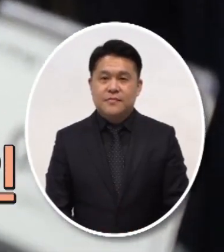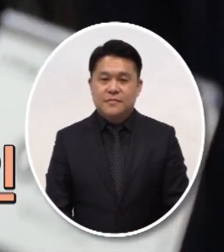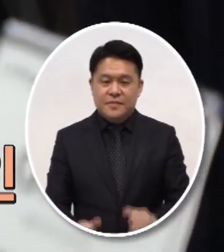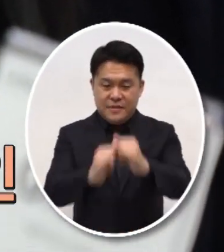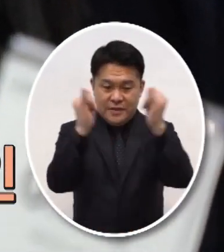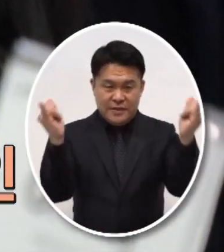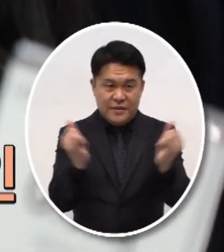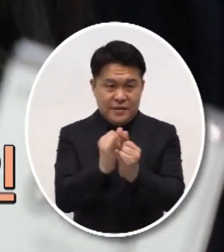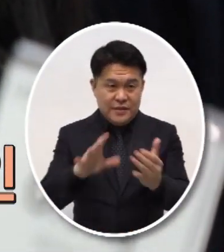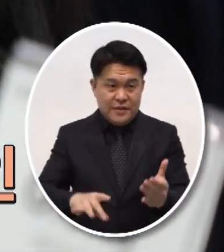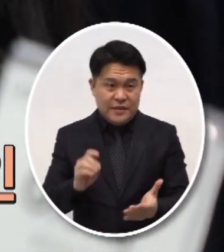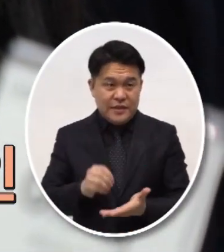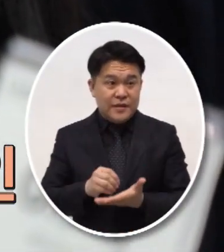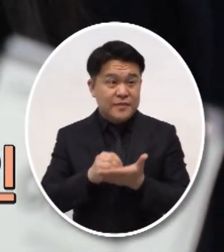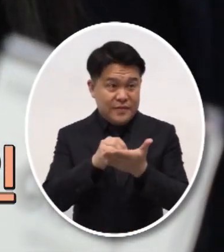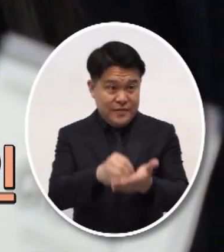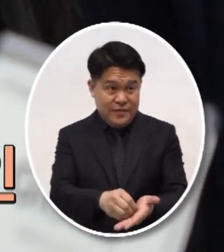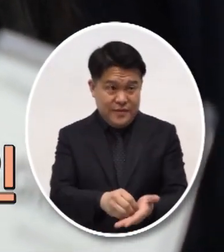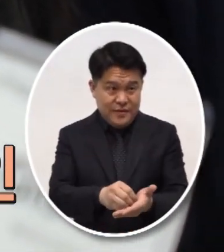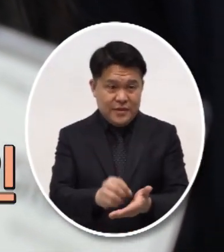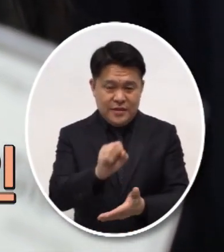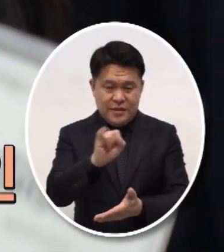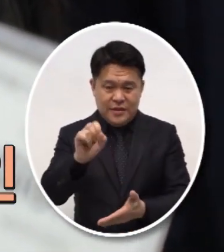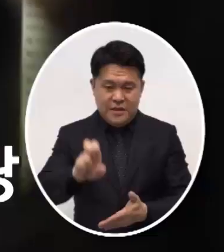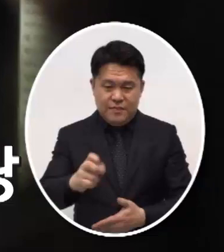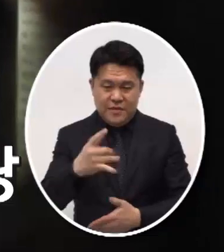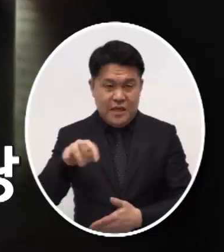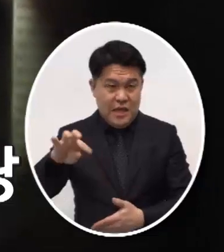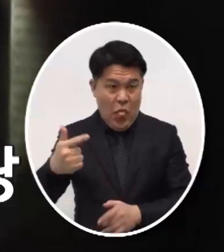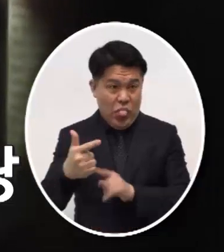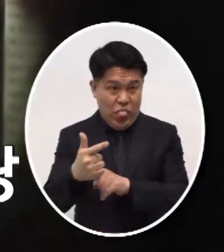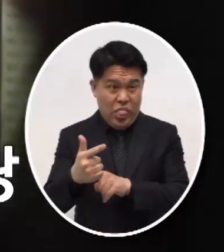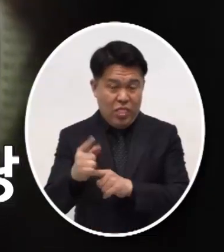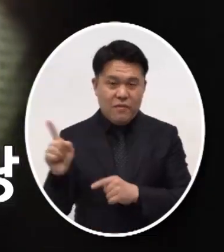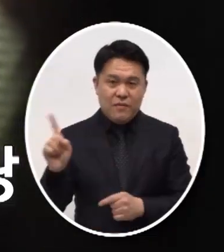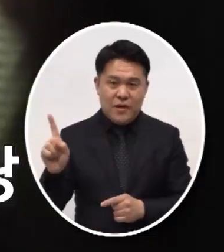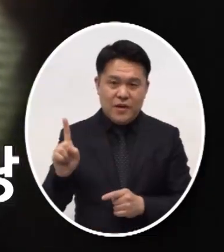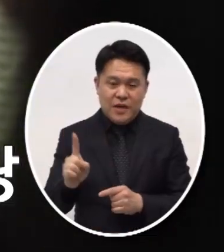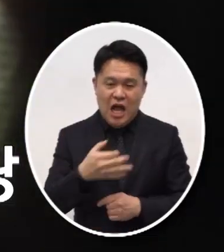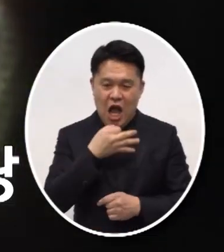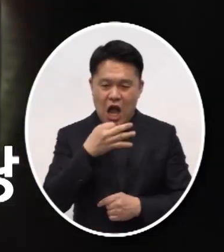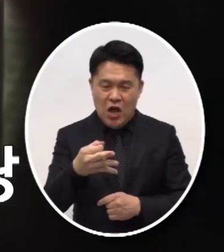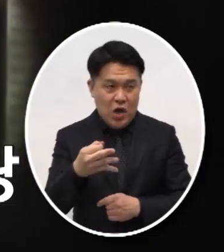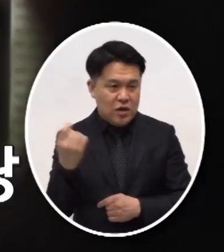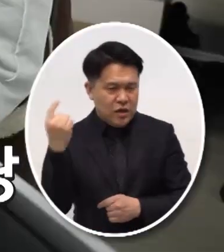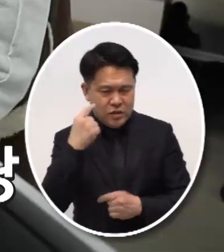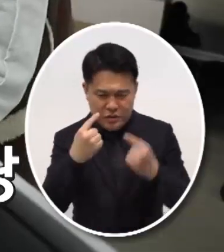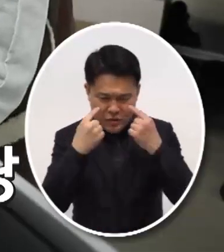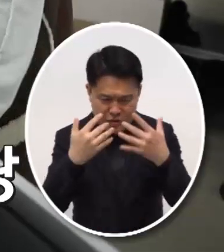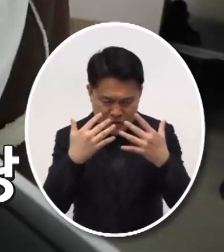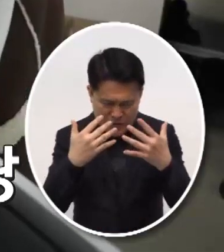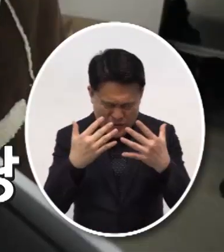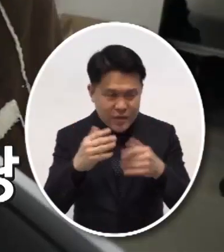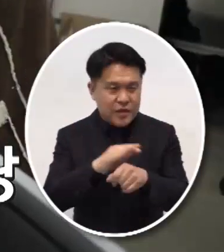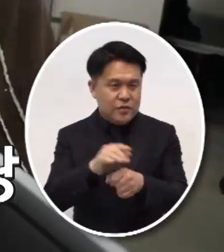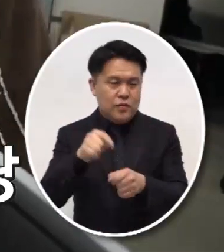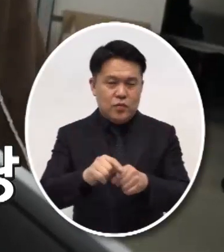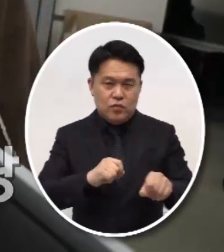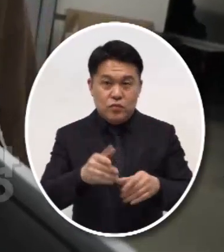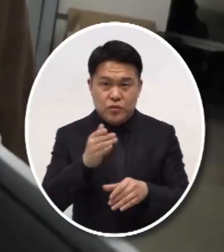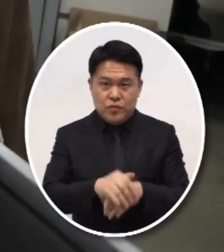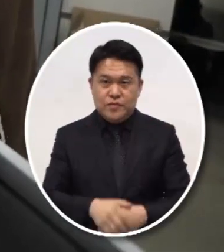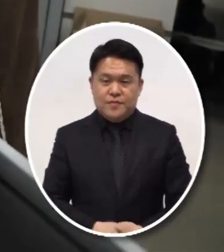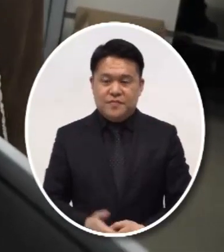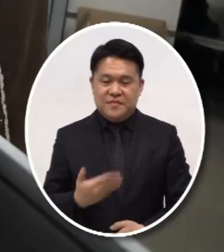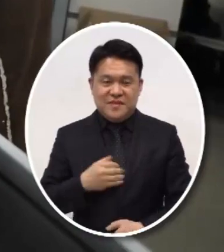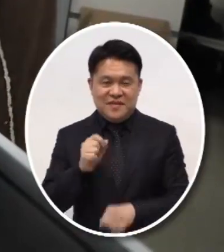사회의 첫 출발을 이곳에서 시작한 임대선 씨. 음성인식의 정확성을 높이는 일을 하고 있습니다.